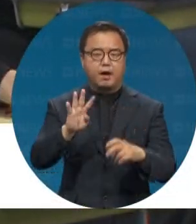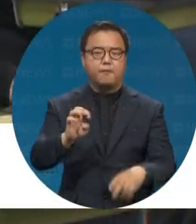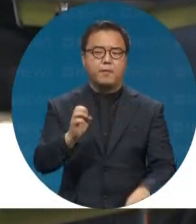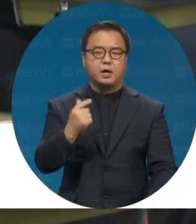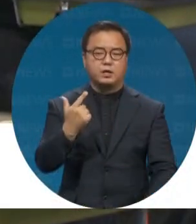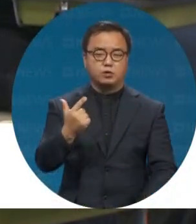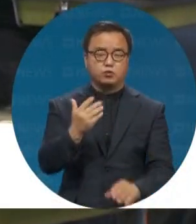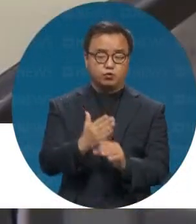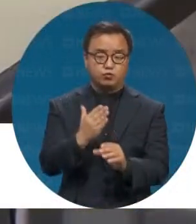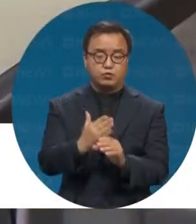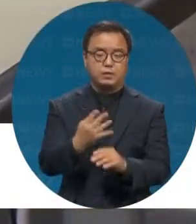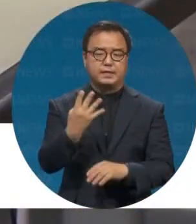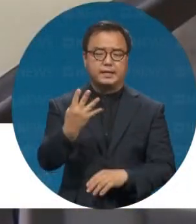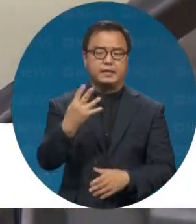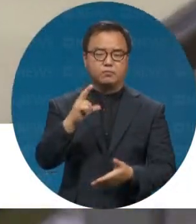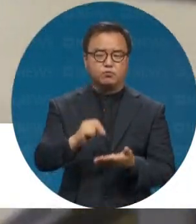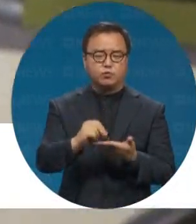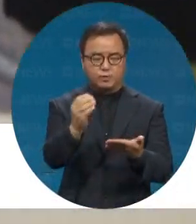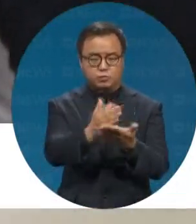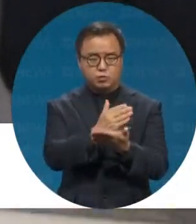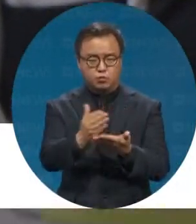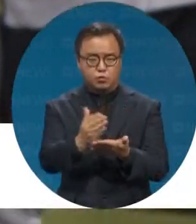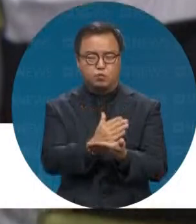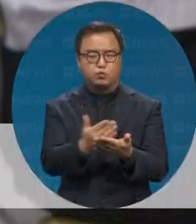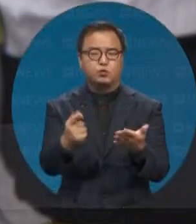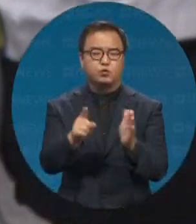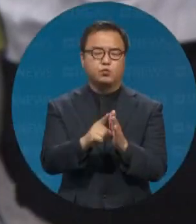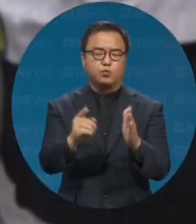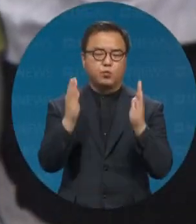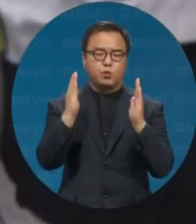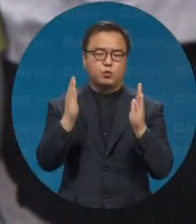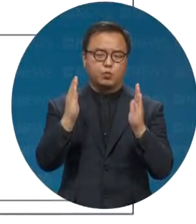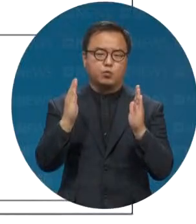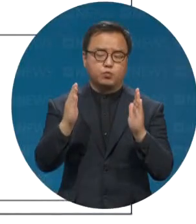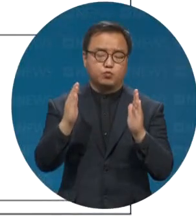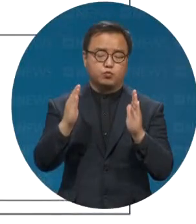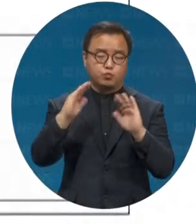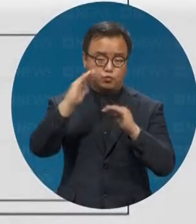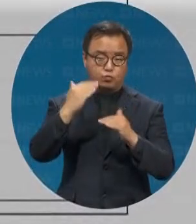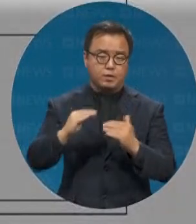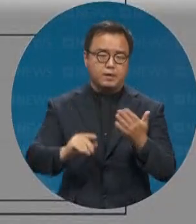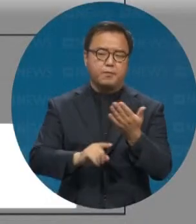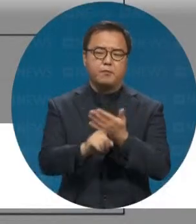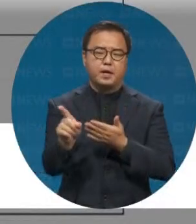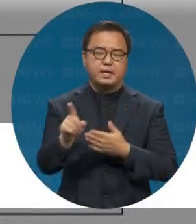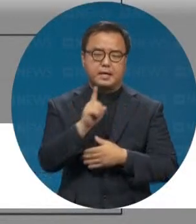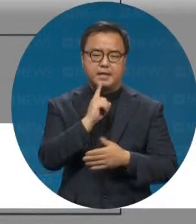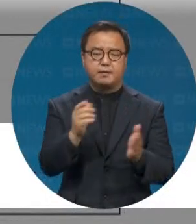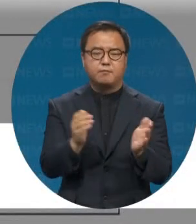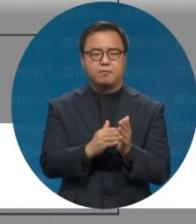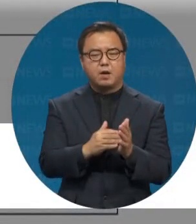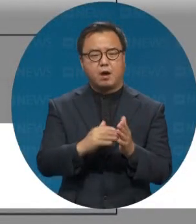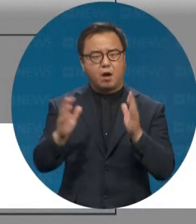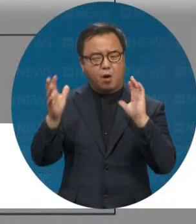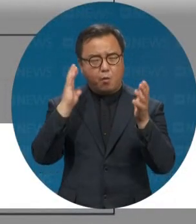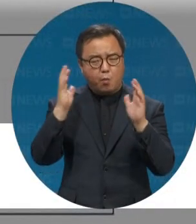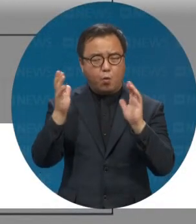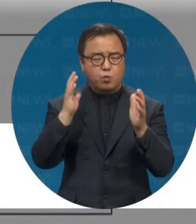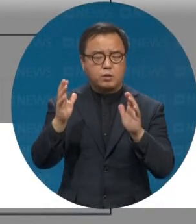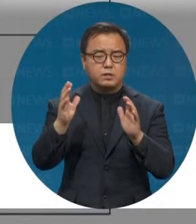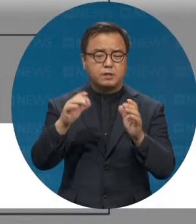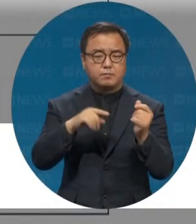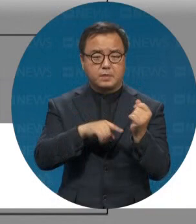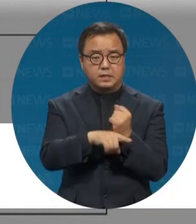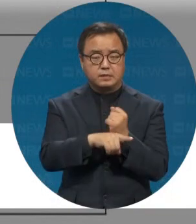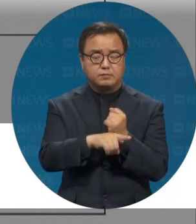4개 킬러 문학이 교육과정 밖에서 출제된 것으로 나타났습니다 지나치게 복잡한 개념을 사용하거나 여러 개념을